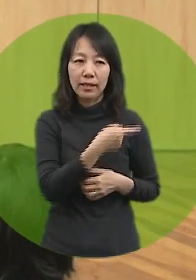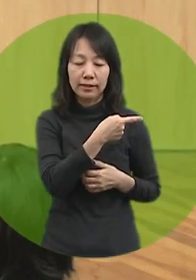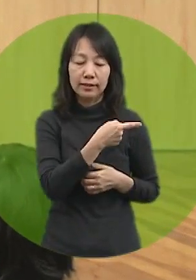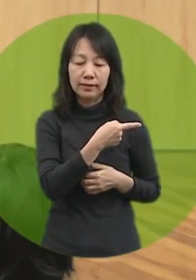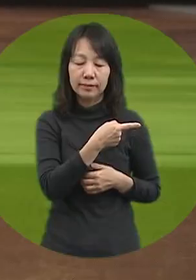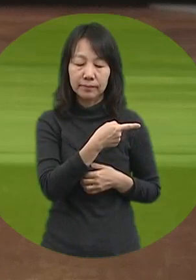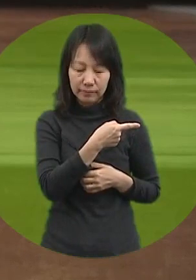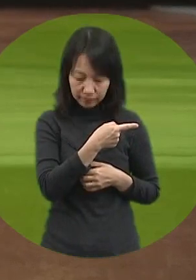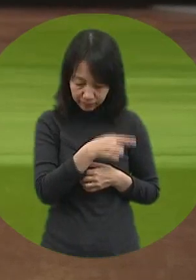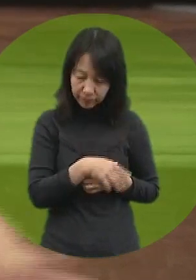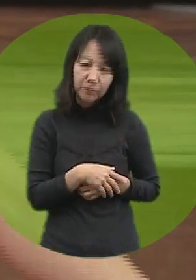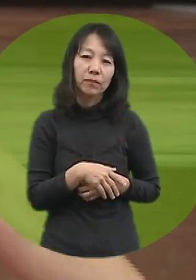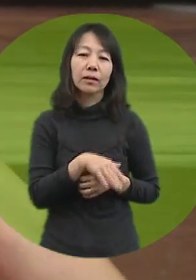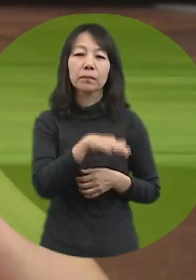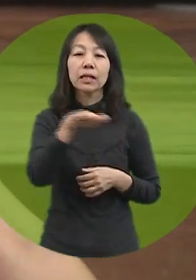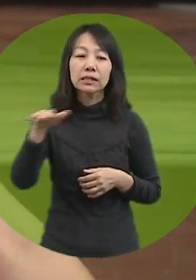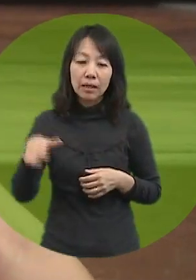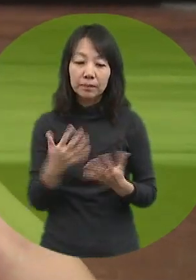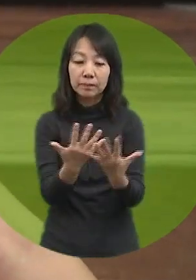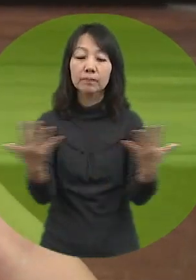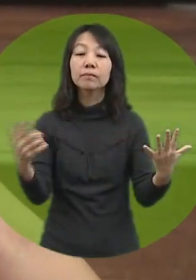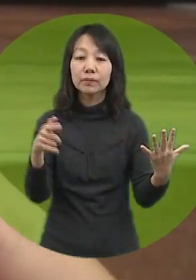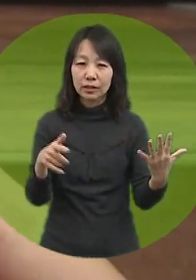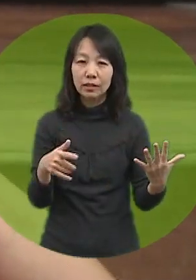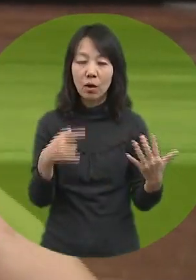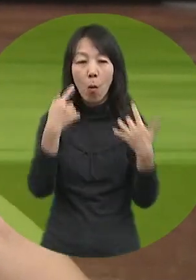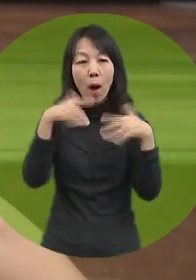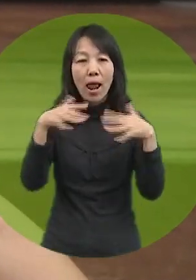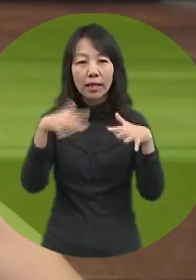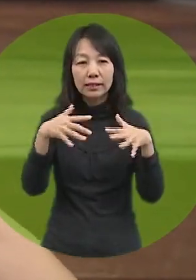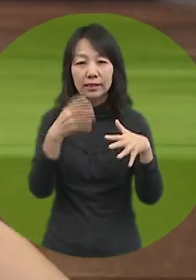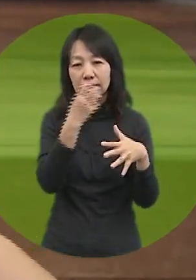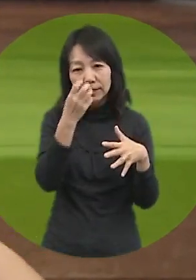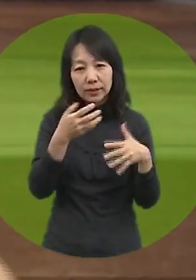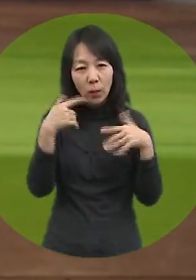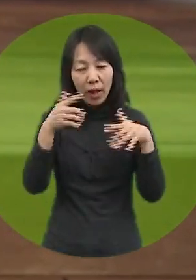っていただこうと。皆さんにお